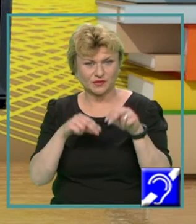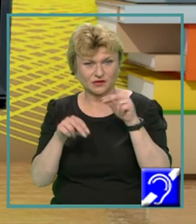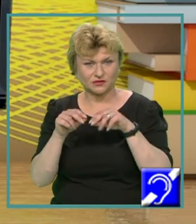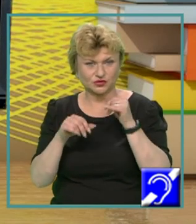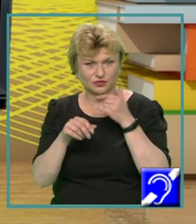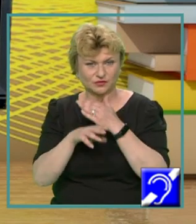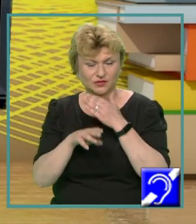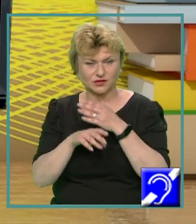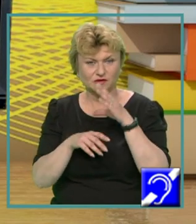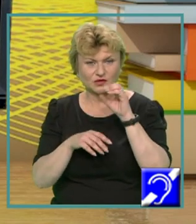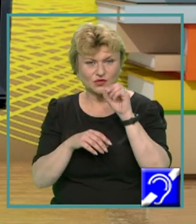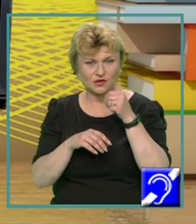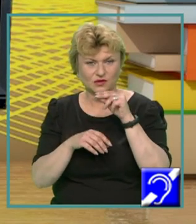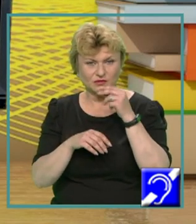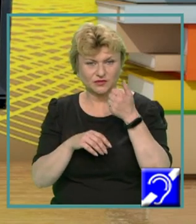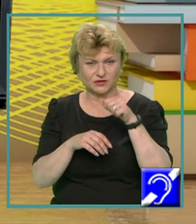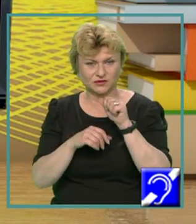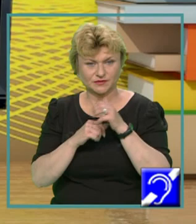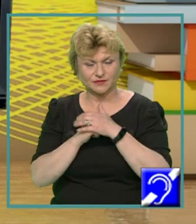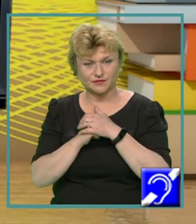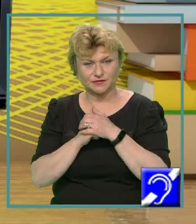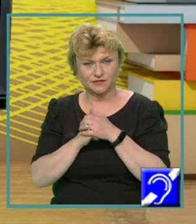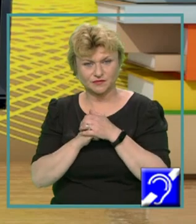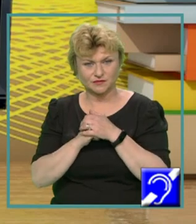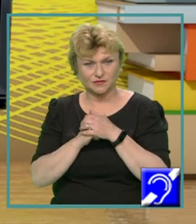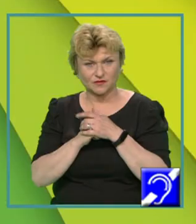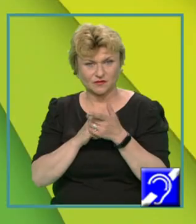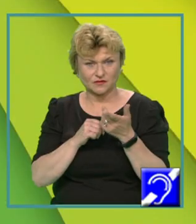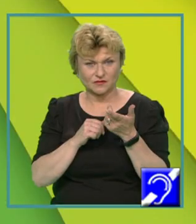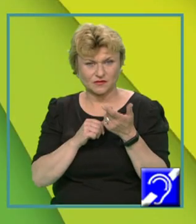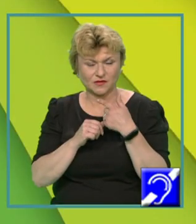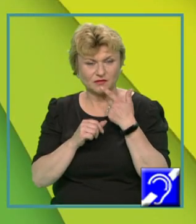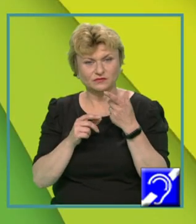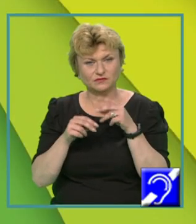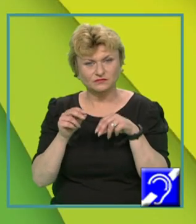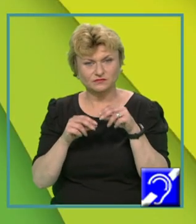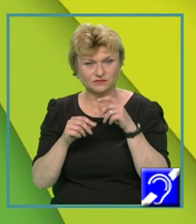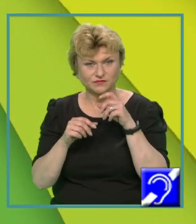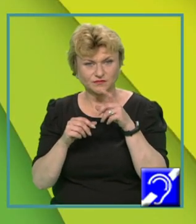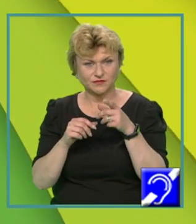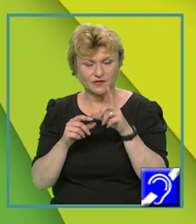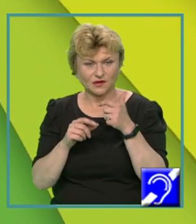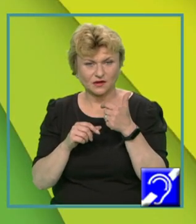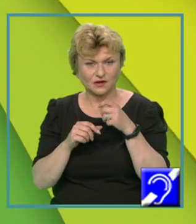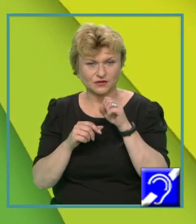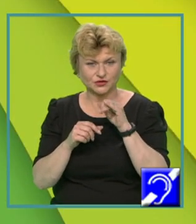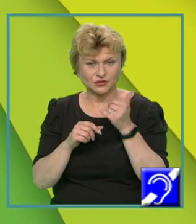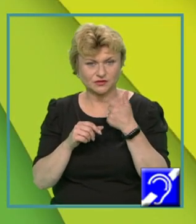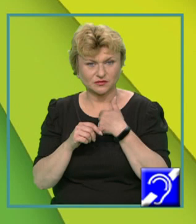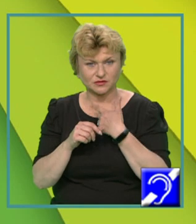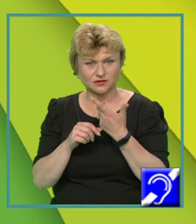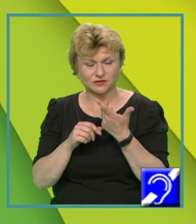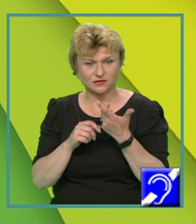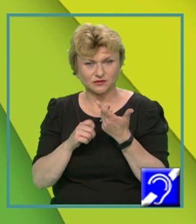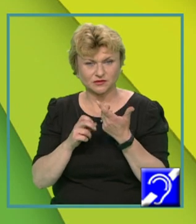pâinea coaptă, da? Deci amidonul preparat este atacat de această amilază salivară sau ptialină până la dextrine